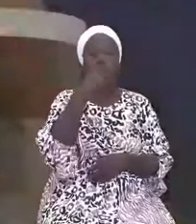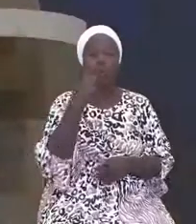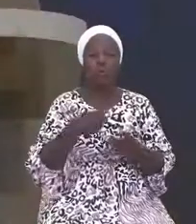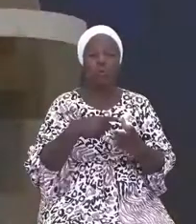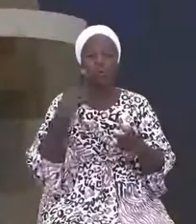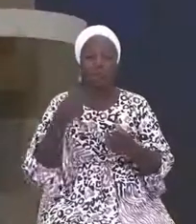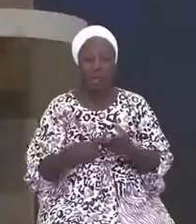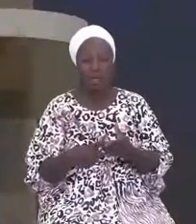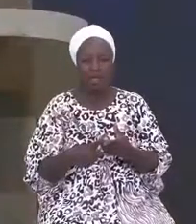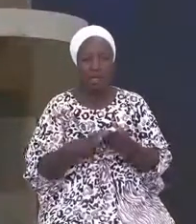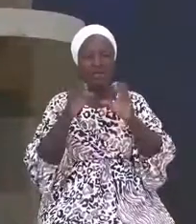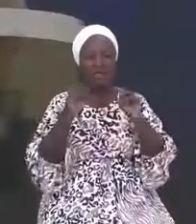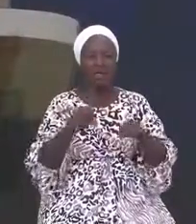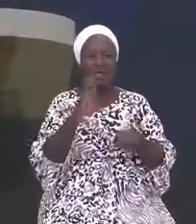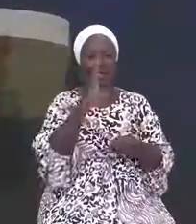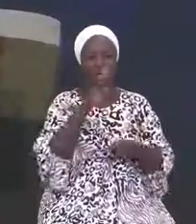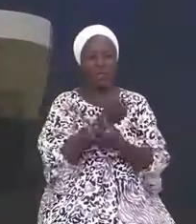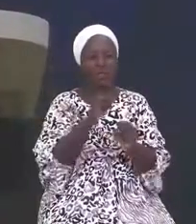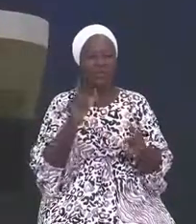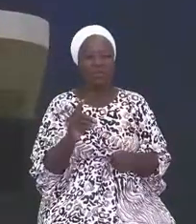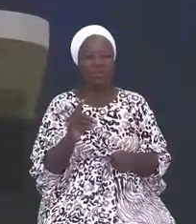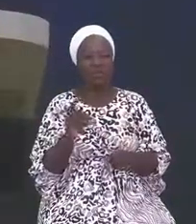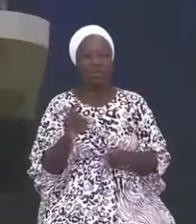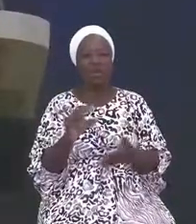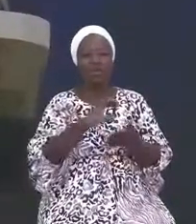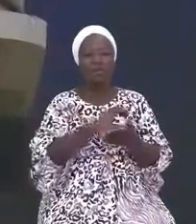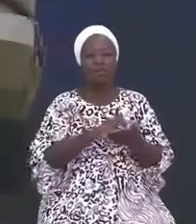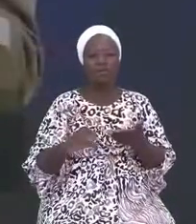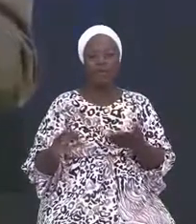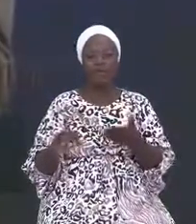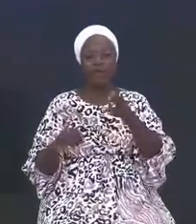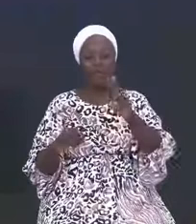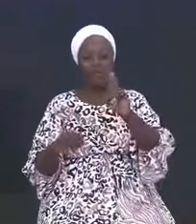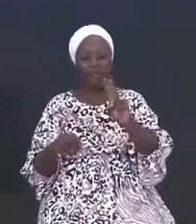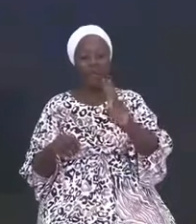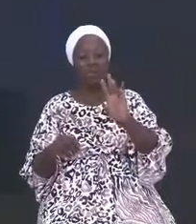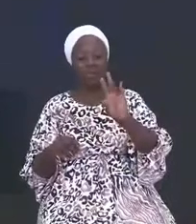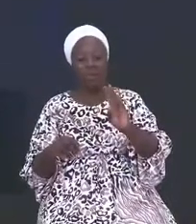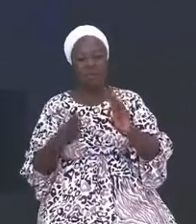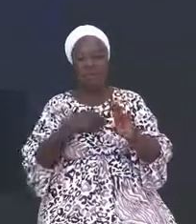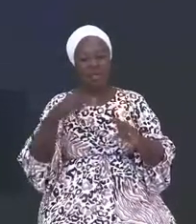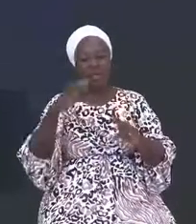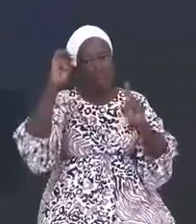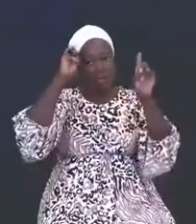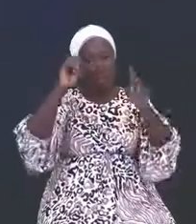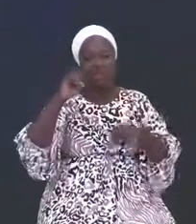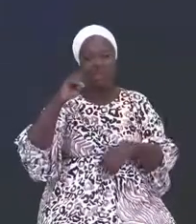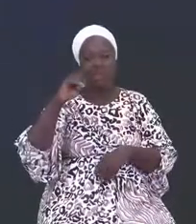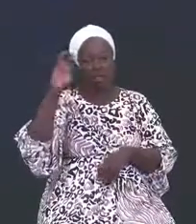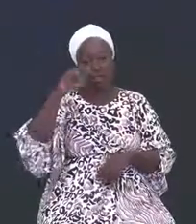Ceux qui l'écoutaient dire et qui peut être sauvé. Verset 27. Jésus répondit, ce qui